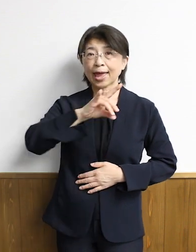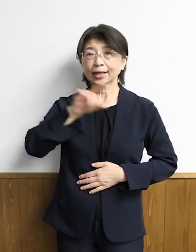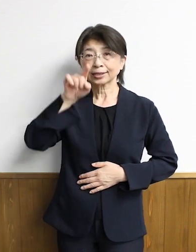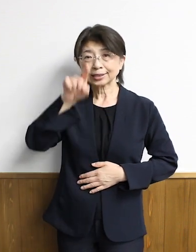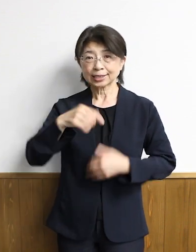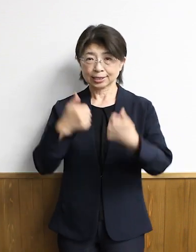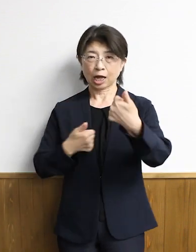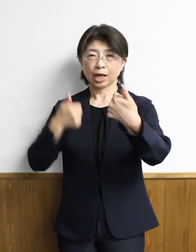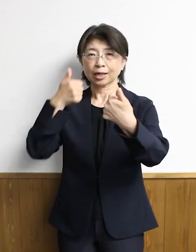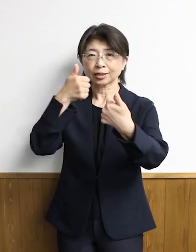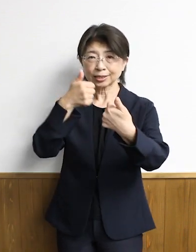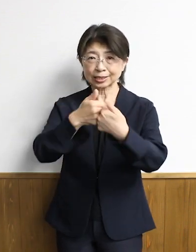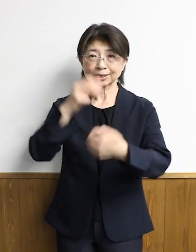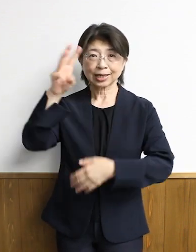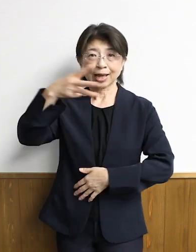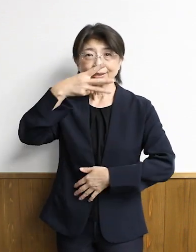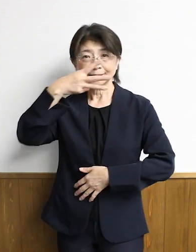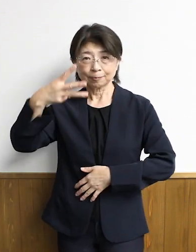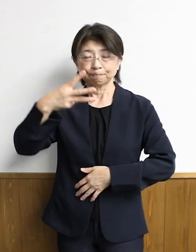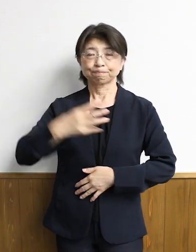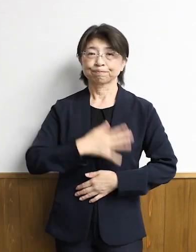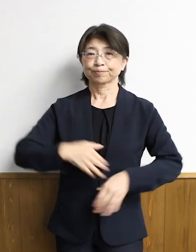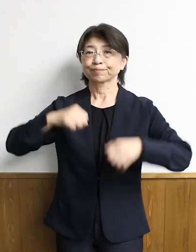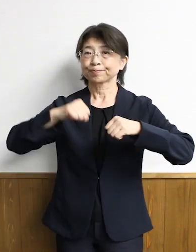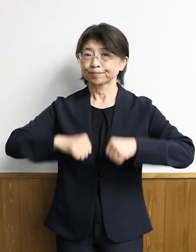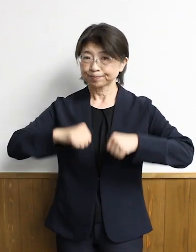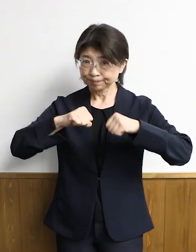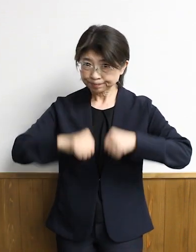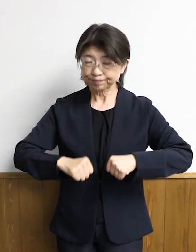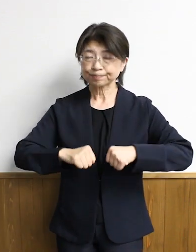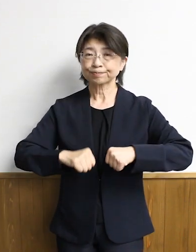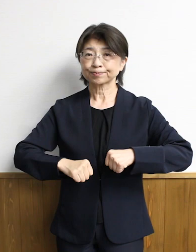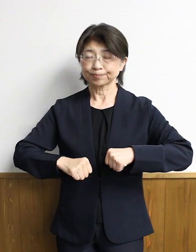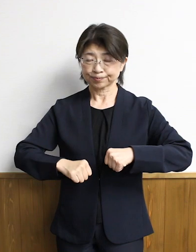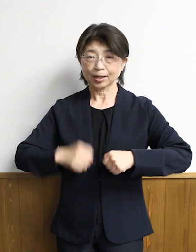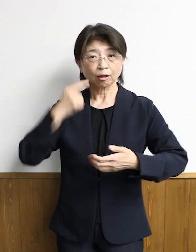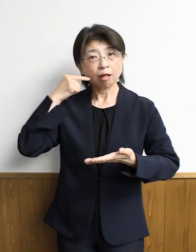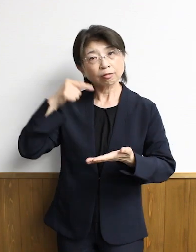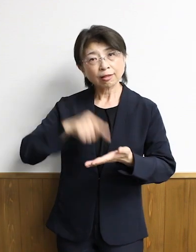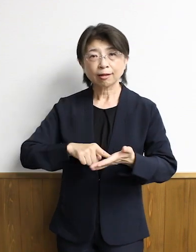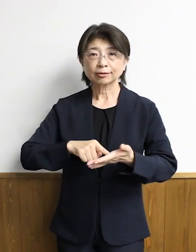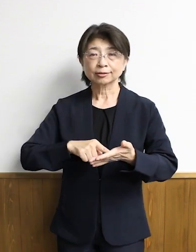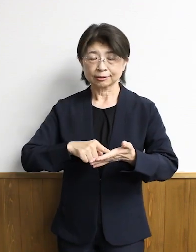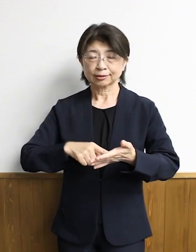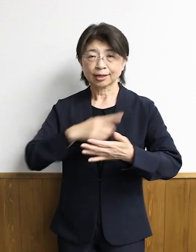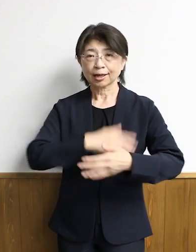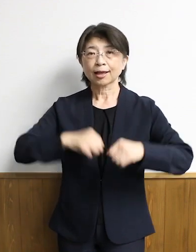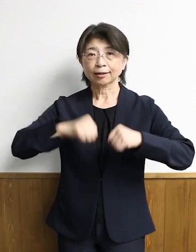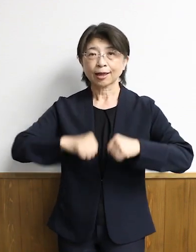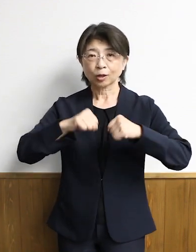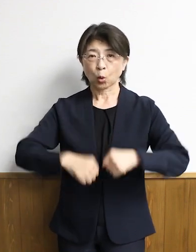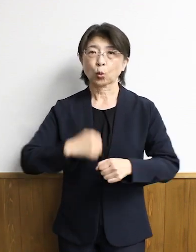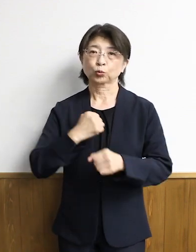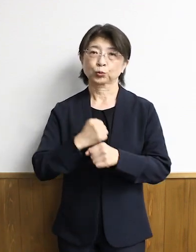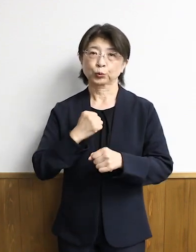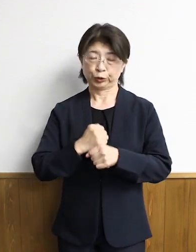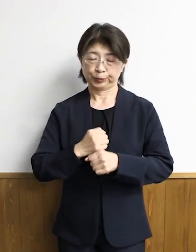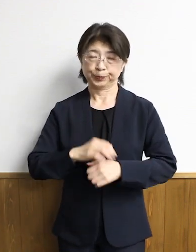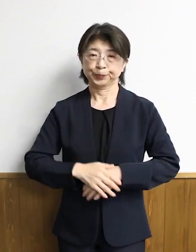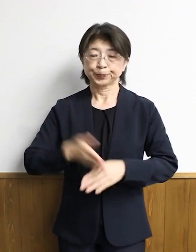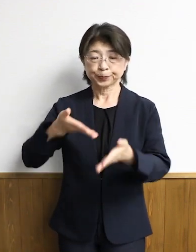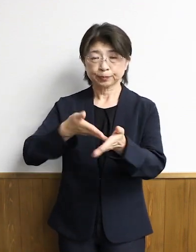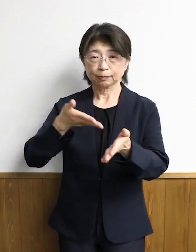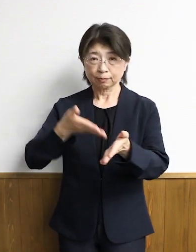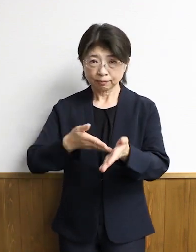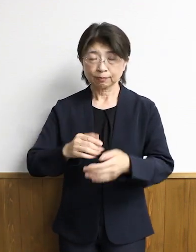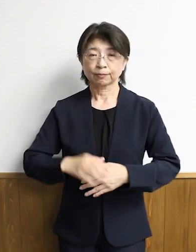3弾健康作り応援事業スマホで気軽に健康作りにつきましてご説明いたします資料の3